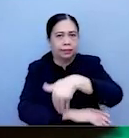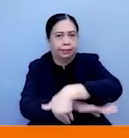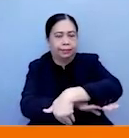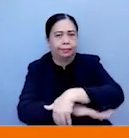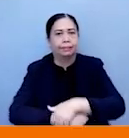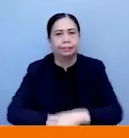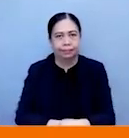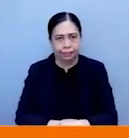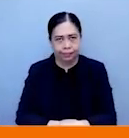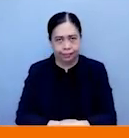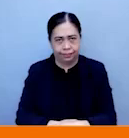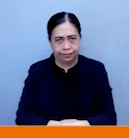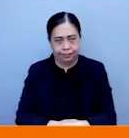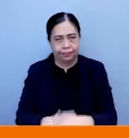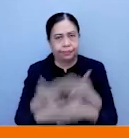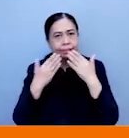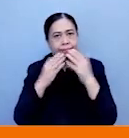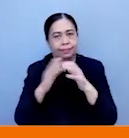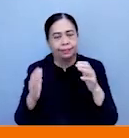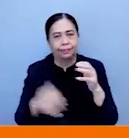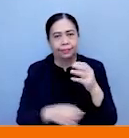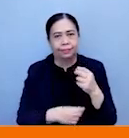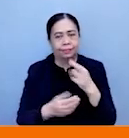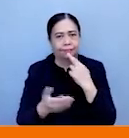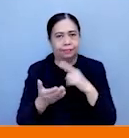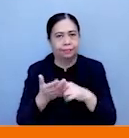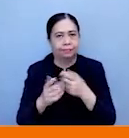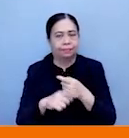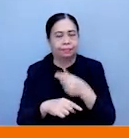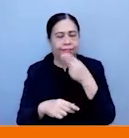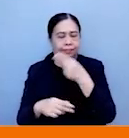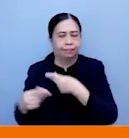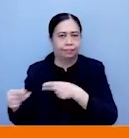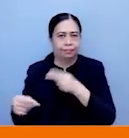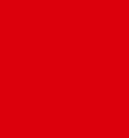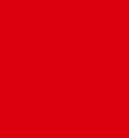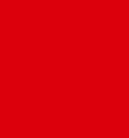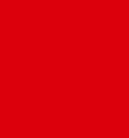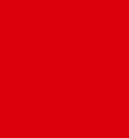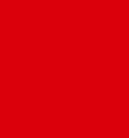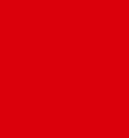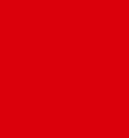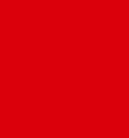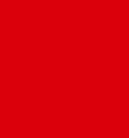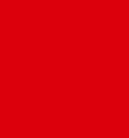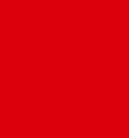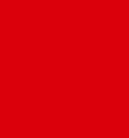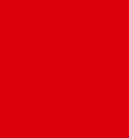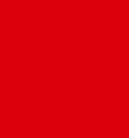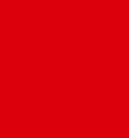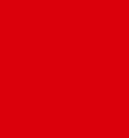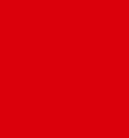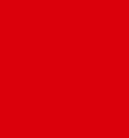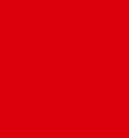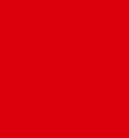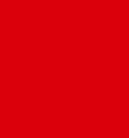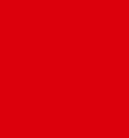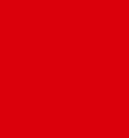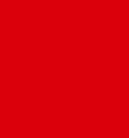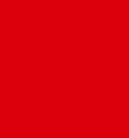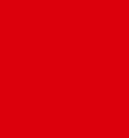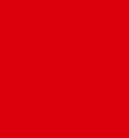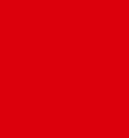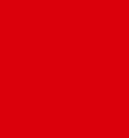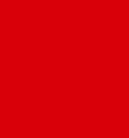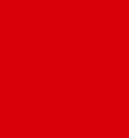Jess? Maraming salamat. Nag-uulat mula sa Hawaii, Maricel Halili. Mga kapatid, Jess De Los Santos po. Iba na